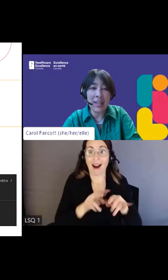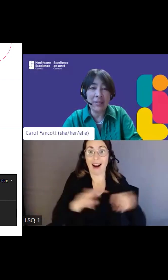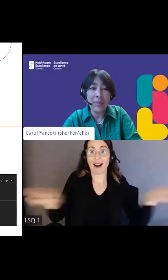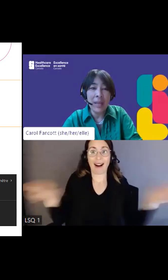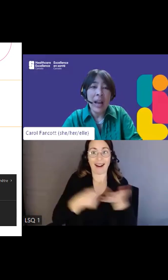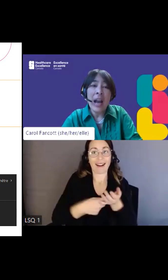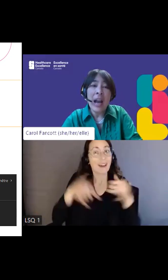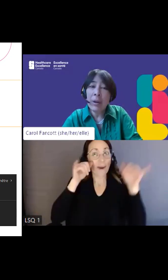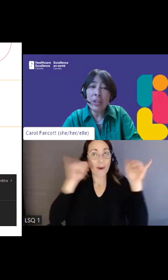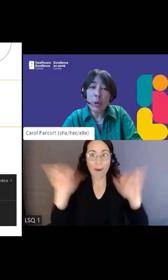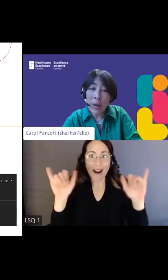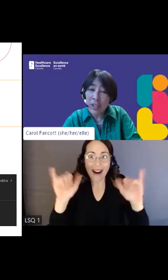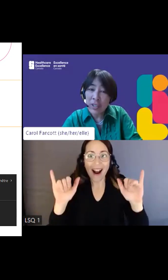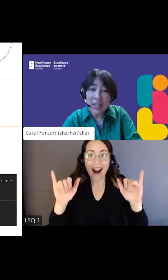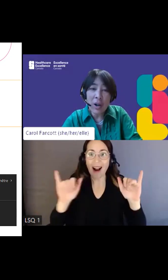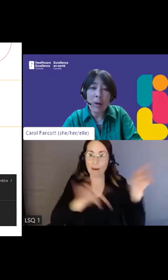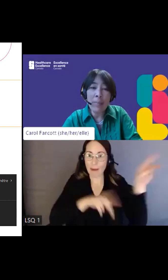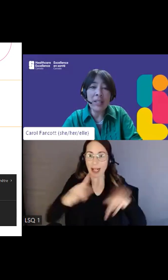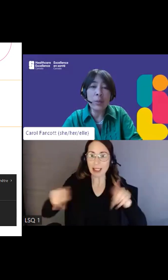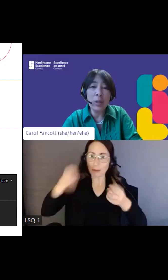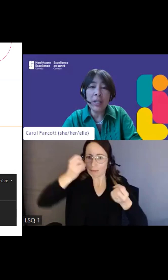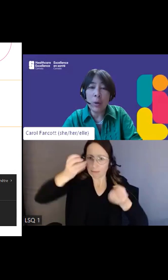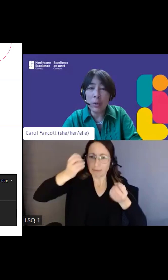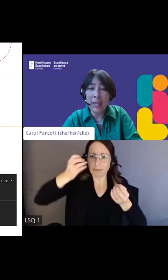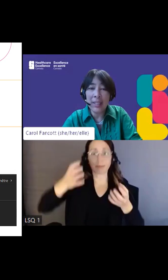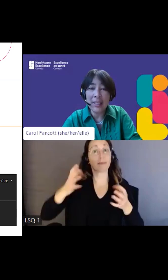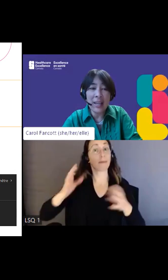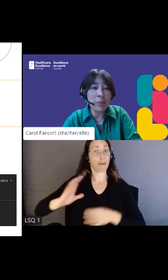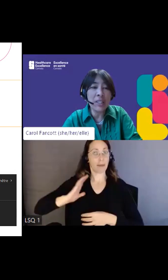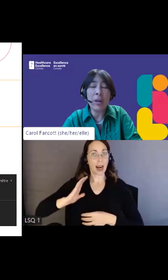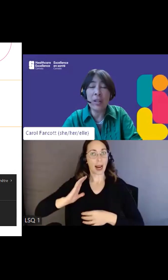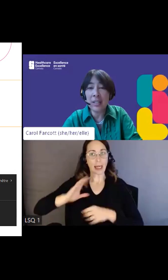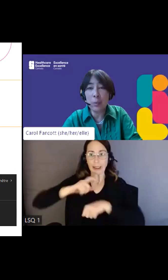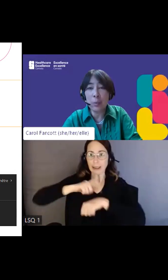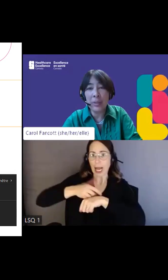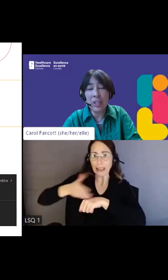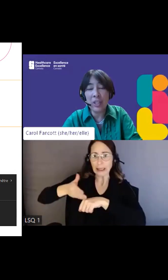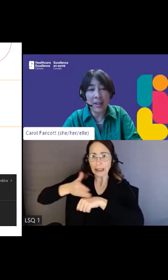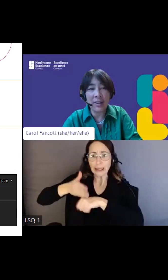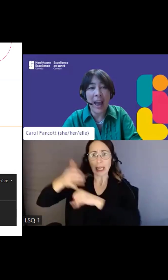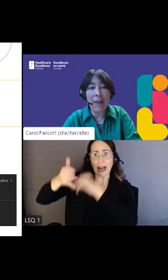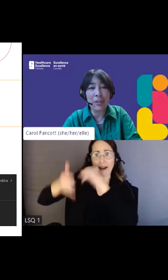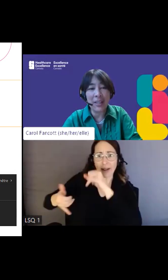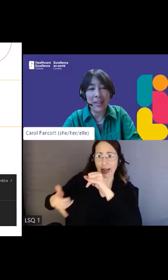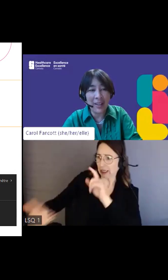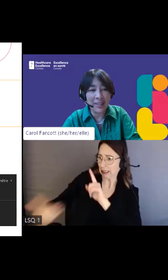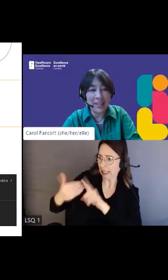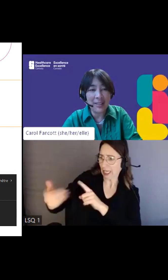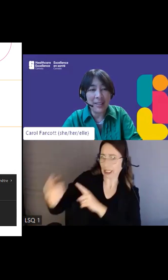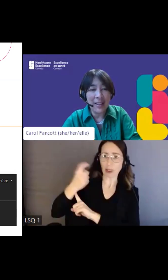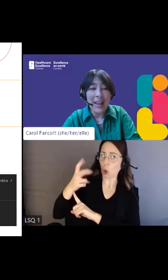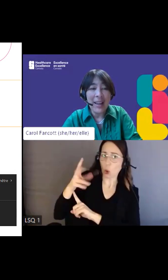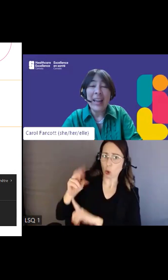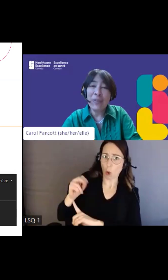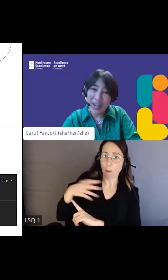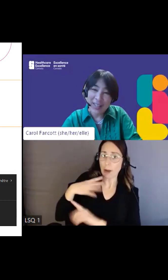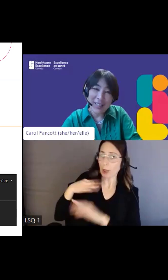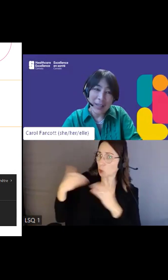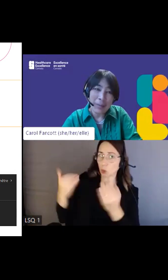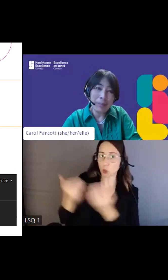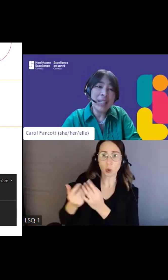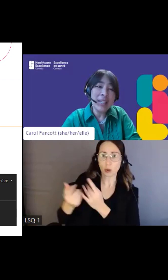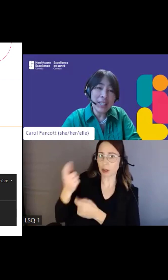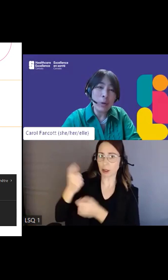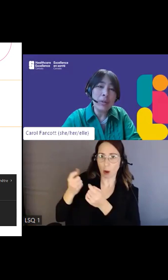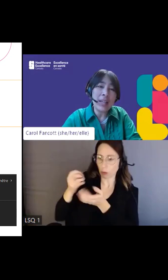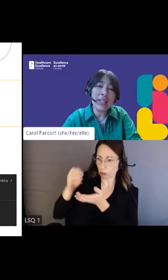réservé de temps pour discuter de vos questions en direct aujourd'hui, mais vos questions et commentaires seront rassemblés ensuite et les réponses seront partagées après cet événement. Et veuillez noter aussi